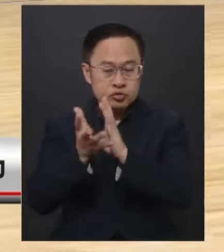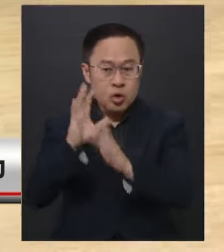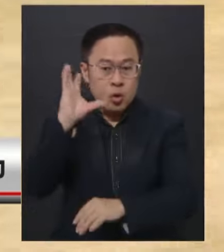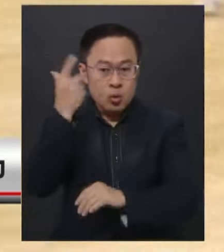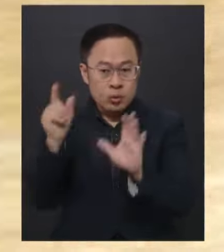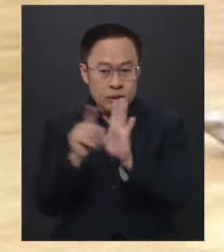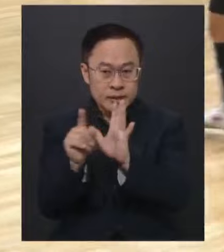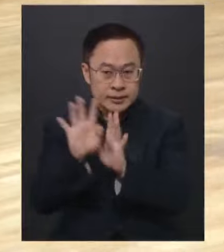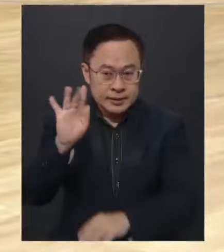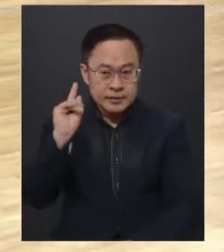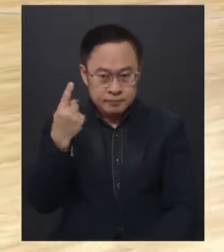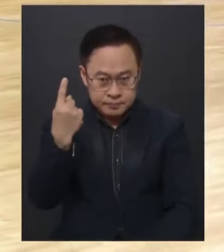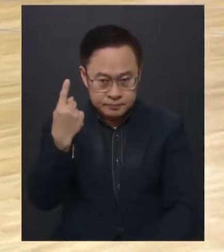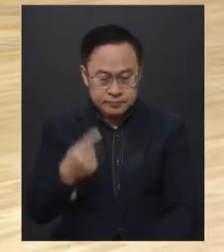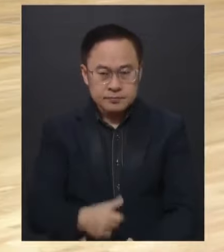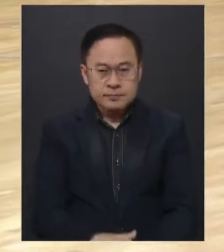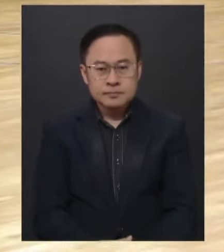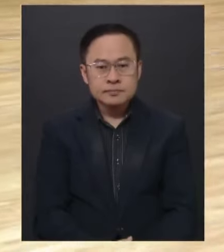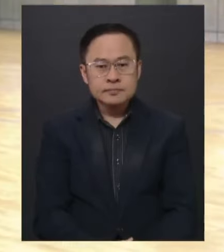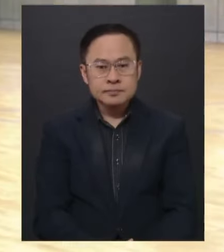4ให้ได้ด้วยครับ